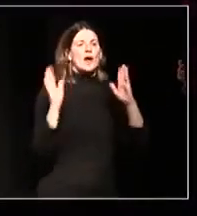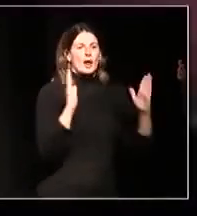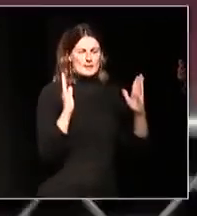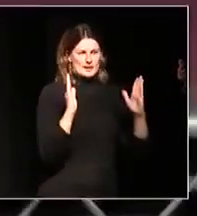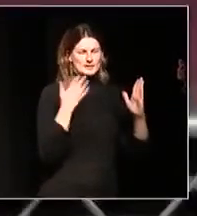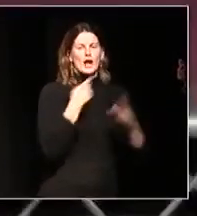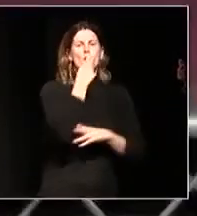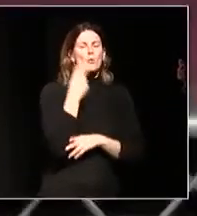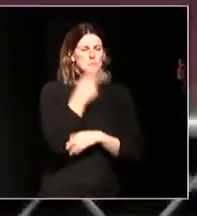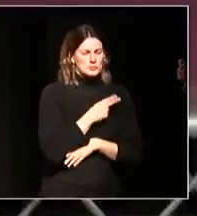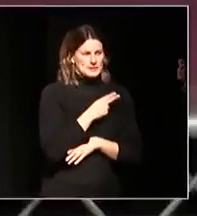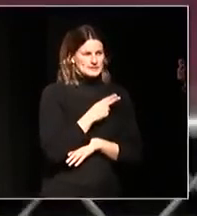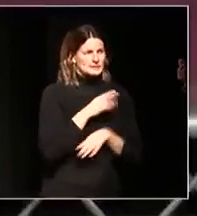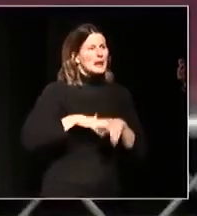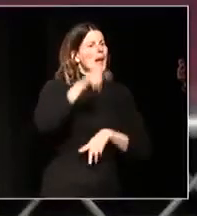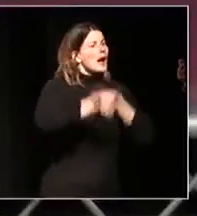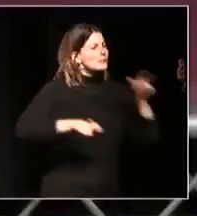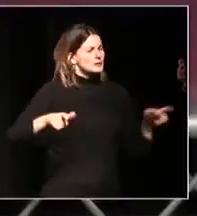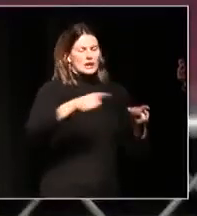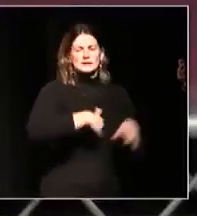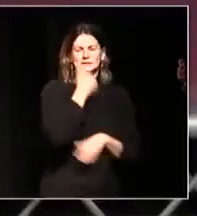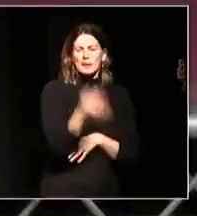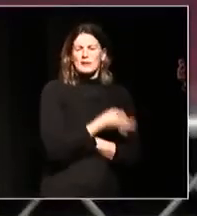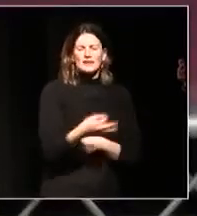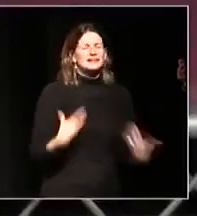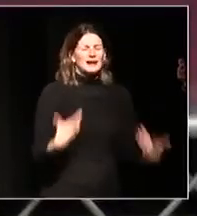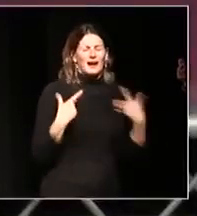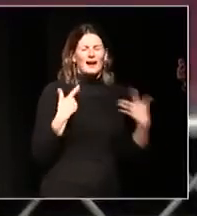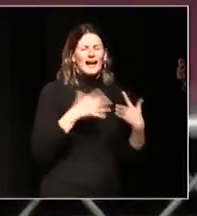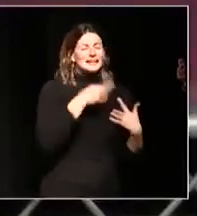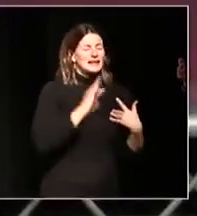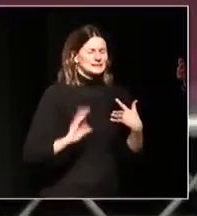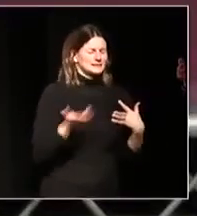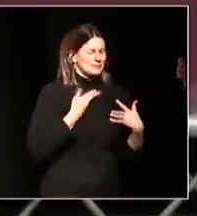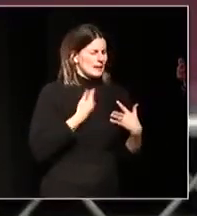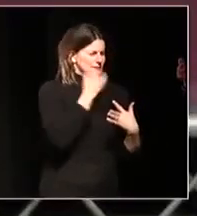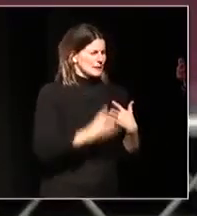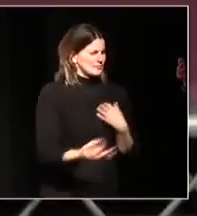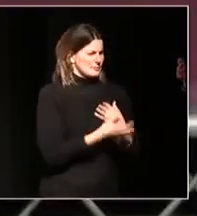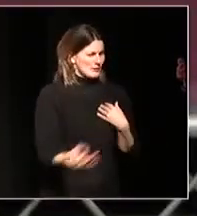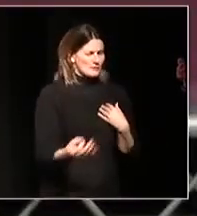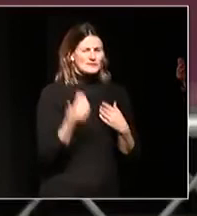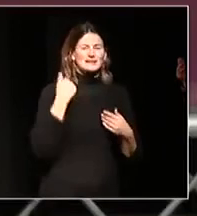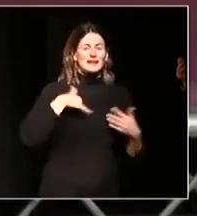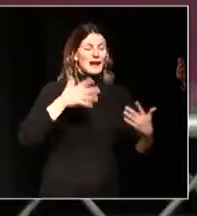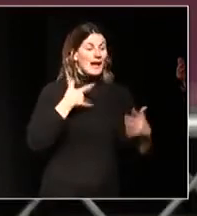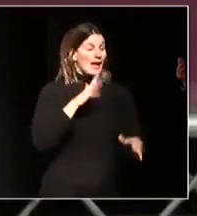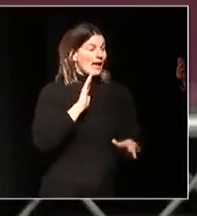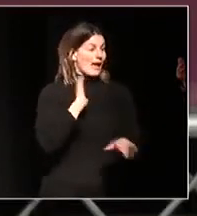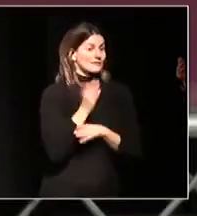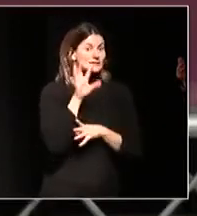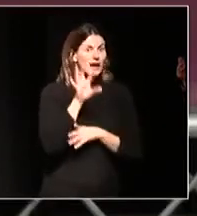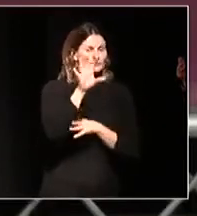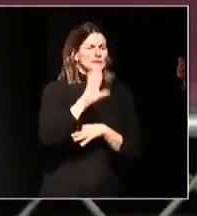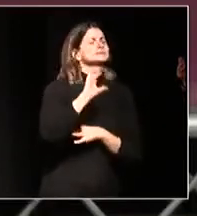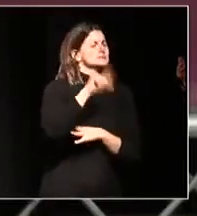de compromís amb gent que sap molt bé què és patir la crisi a les seves carns. Allò que li ha passat al país ens ha